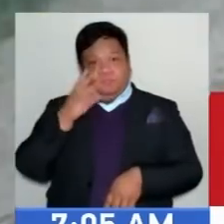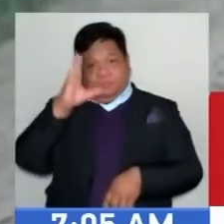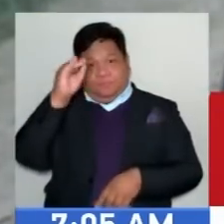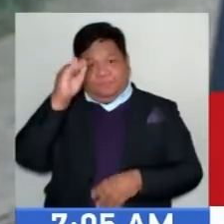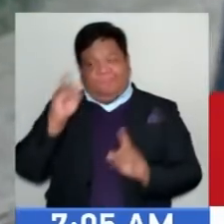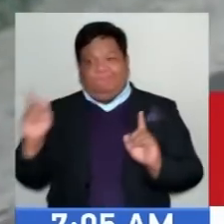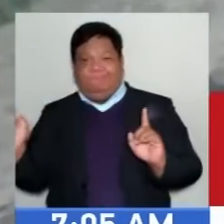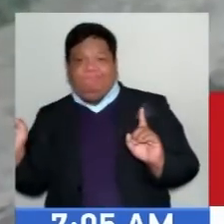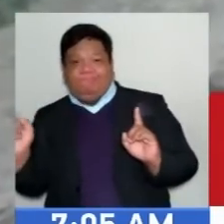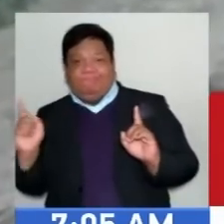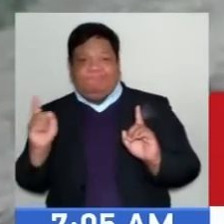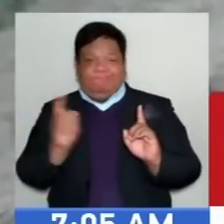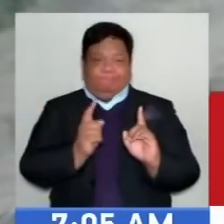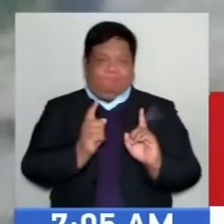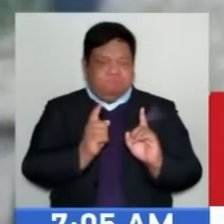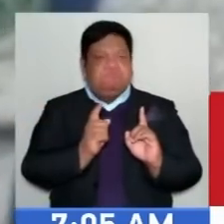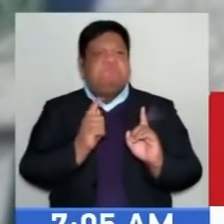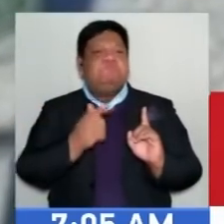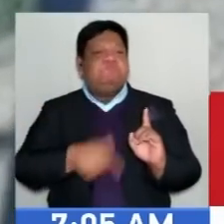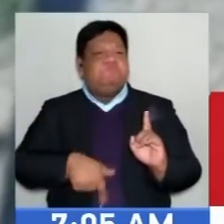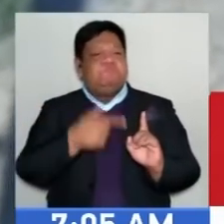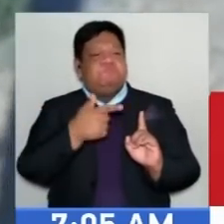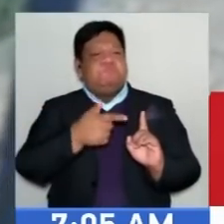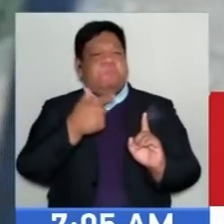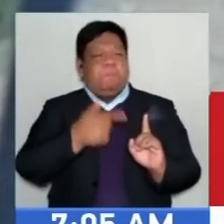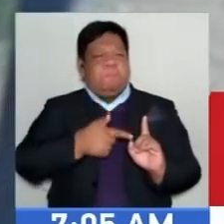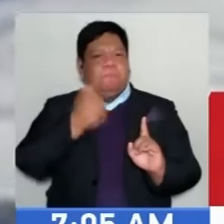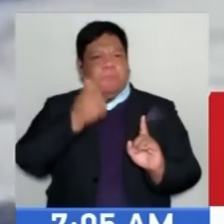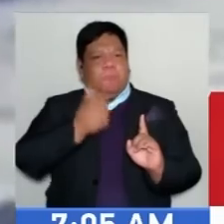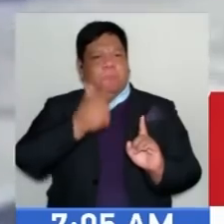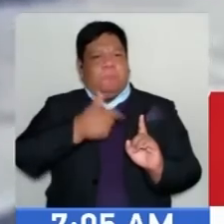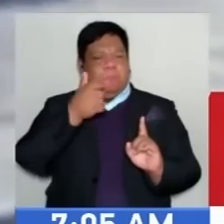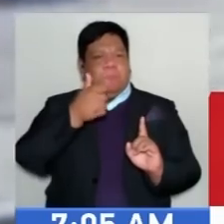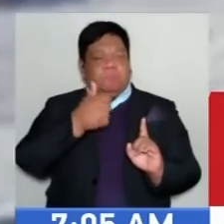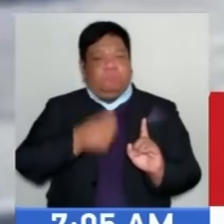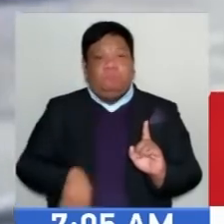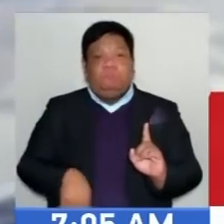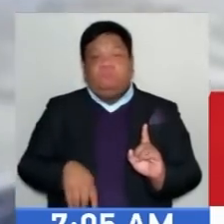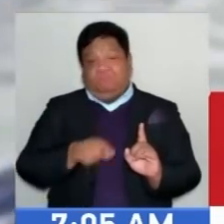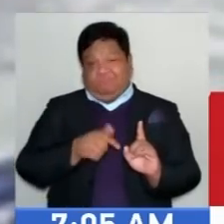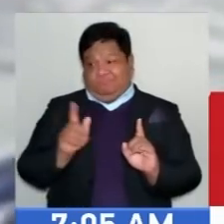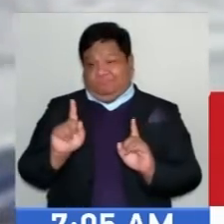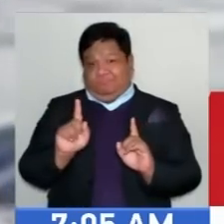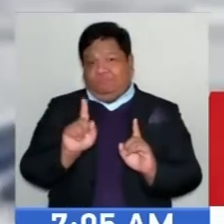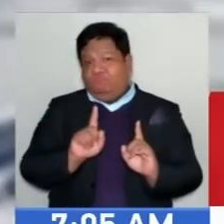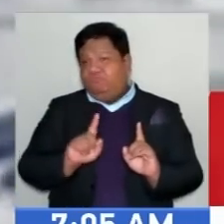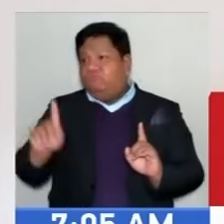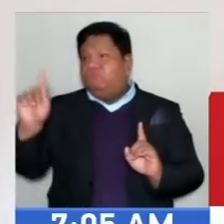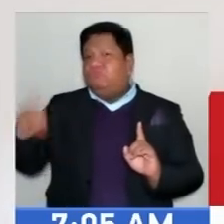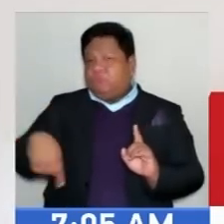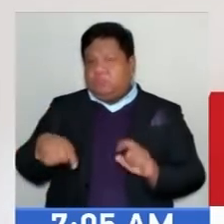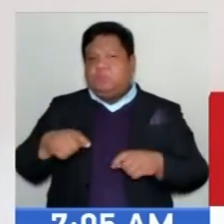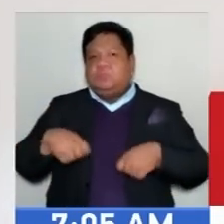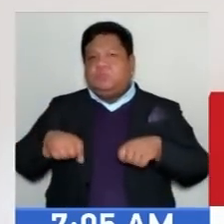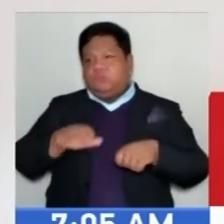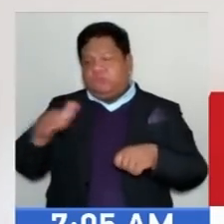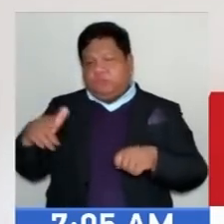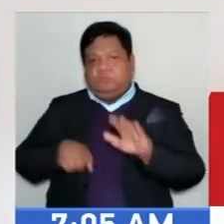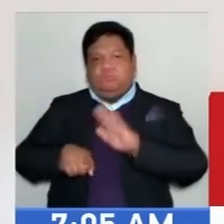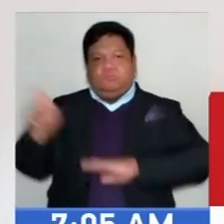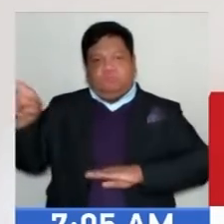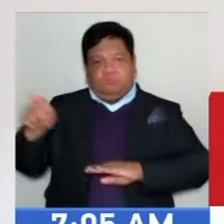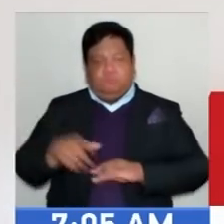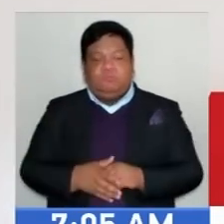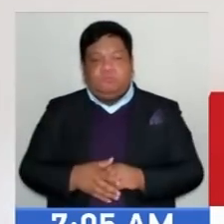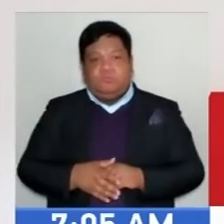siya nilapitan at biglang pinagbabaril. Ang gunman nakapara pa ng tricycle saka tumakas. Kinilala ang biktimang